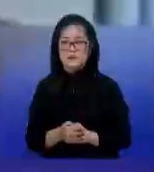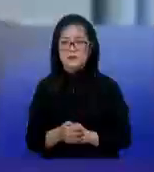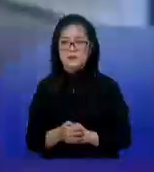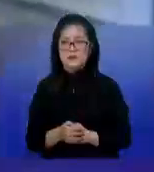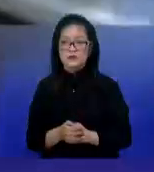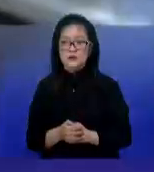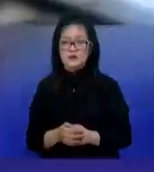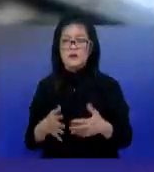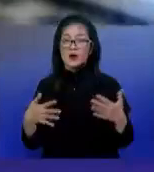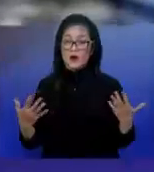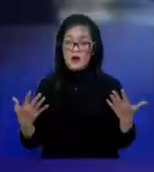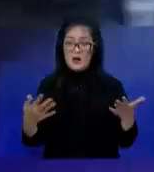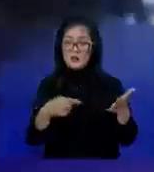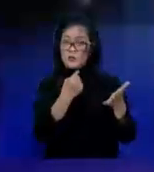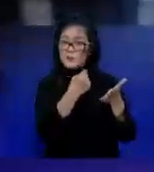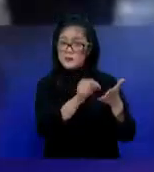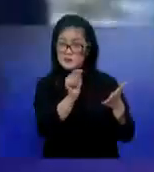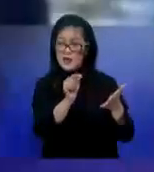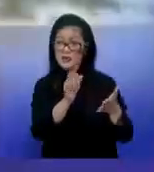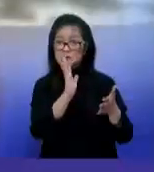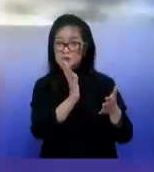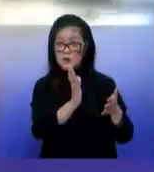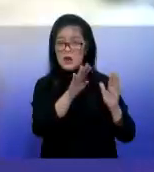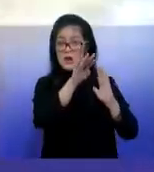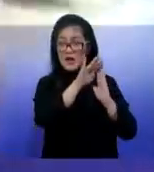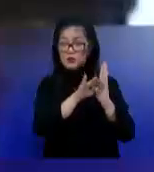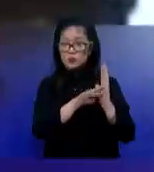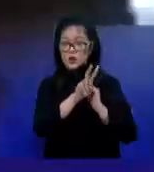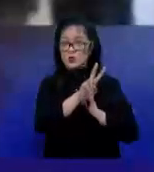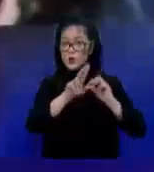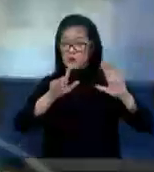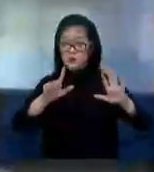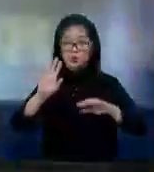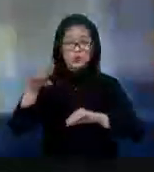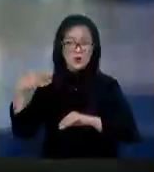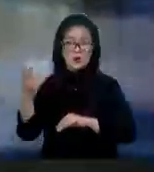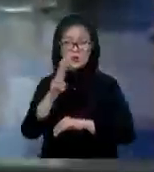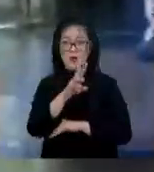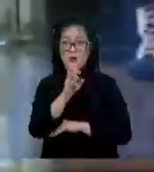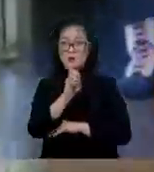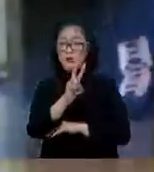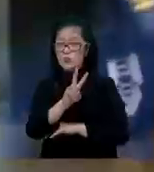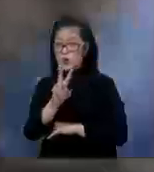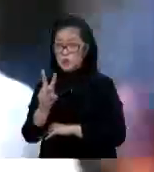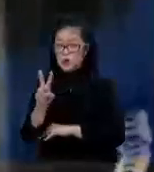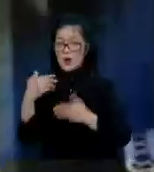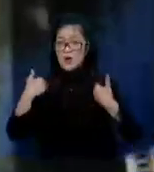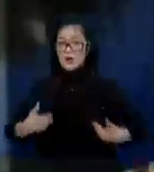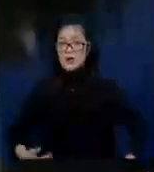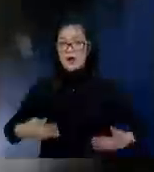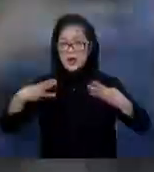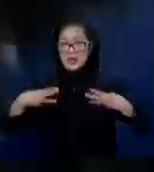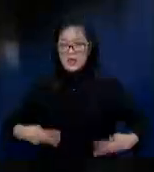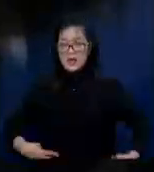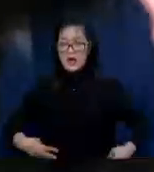Sayangnya meski telah dipecat, Perpol nomor 7 tahun 2022 tentang kode etik profesi dan komisi etik Polri memuat kewenangan